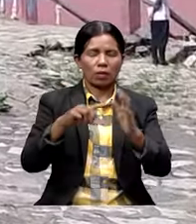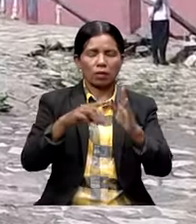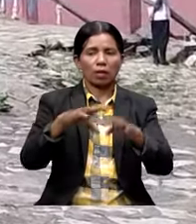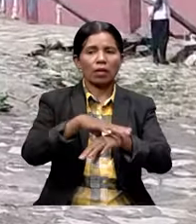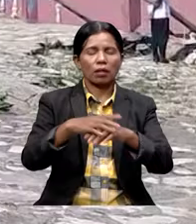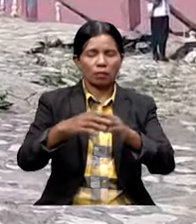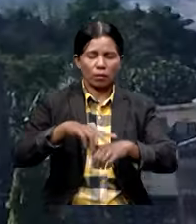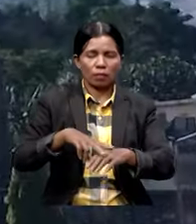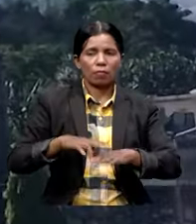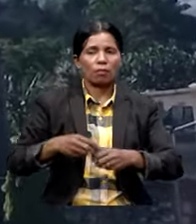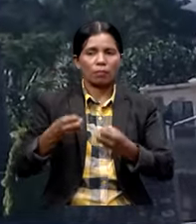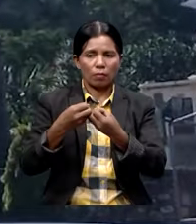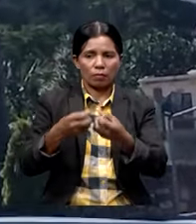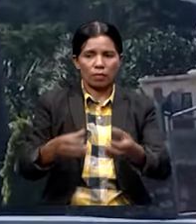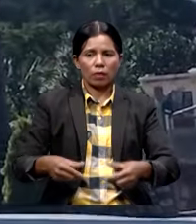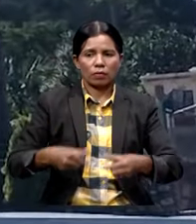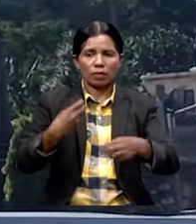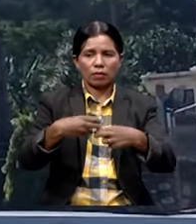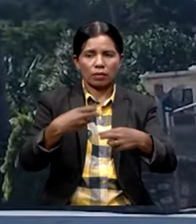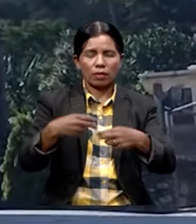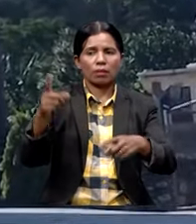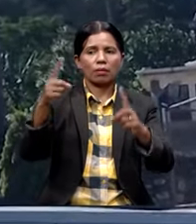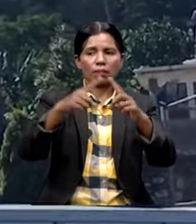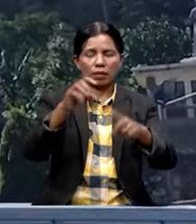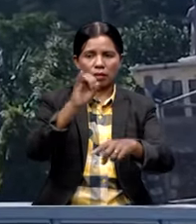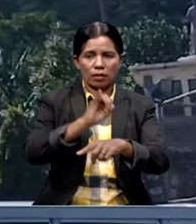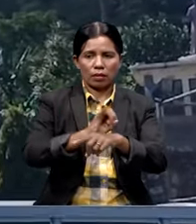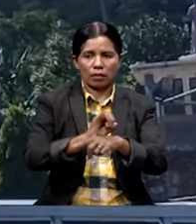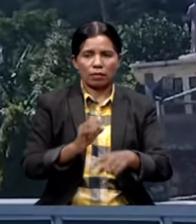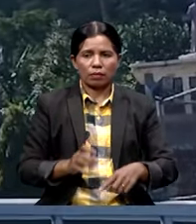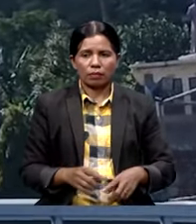monu hodi foi impacto ba igreja Feliciano Venancio Belo GMN.